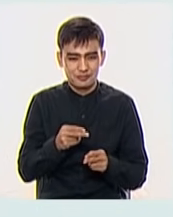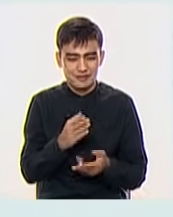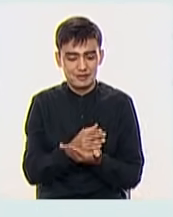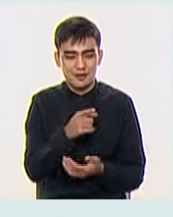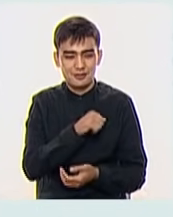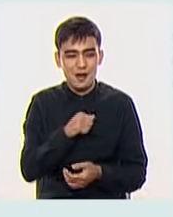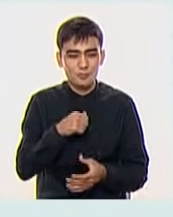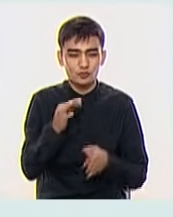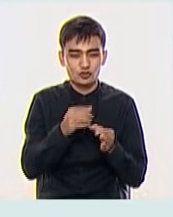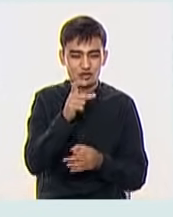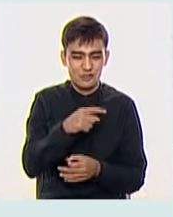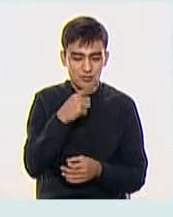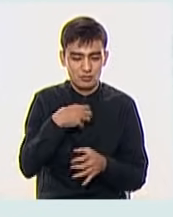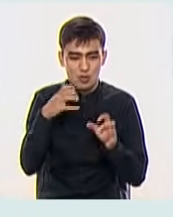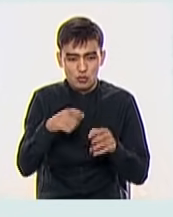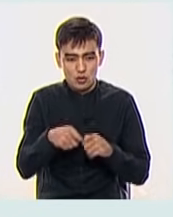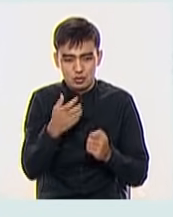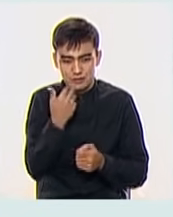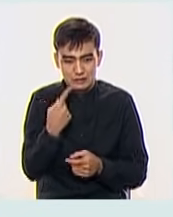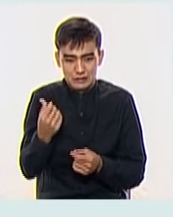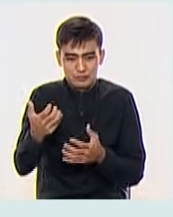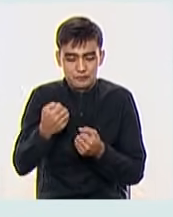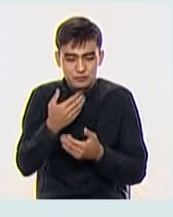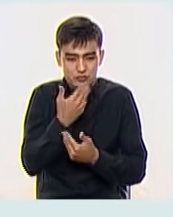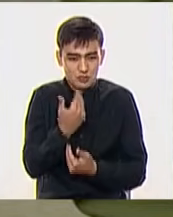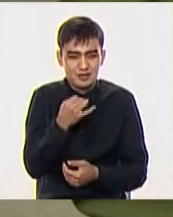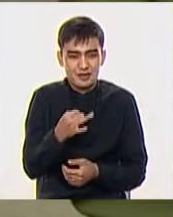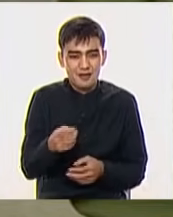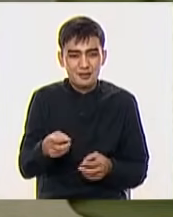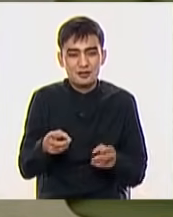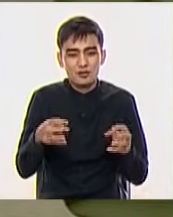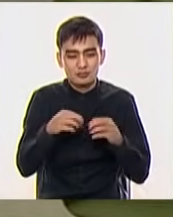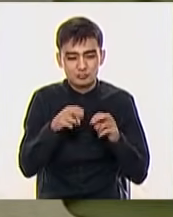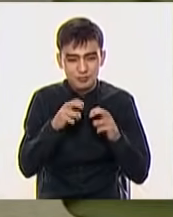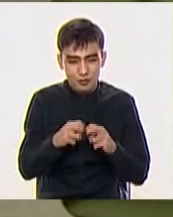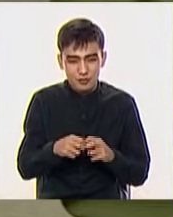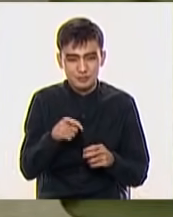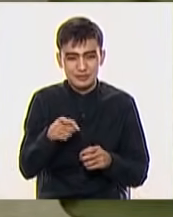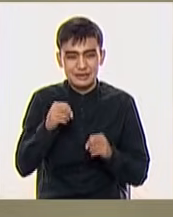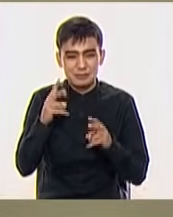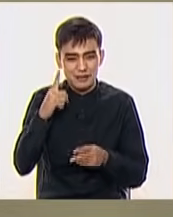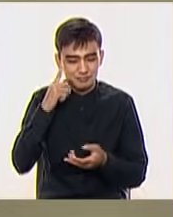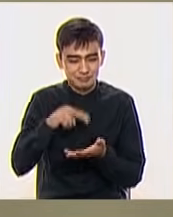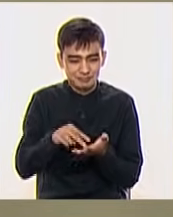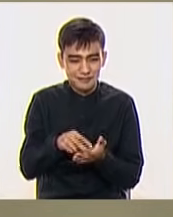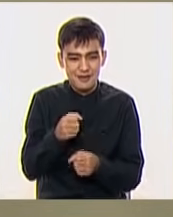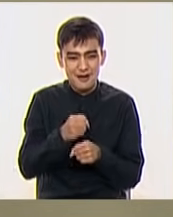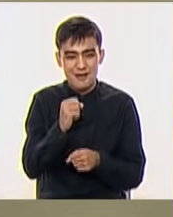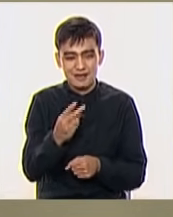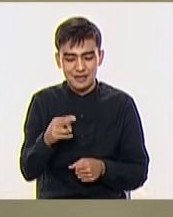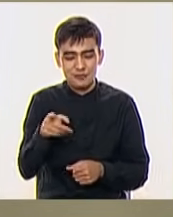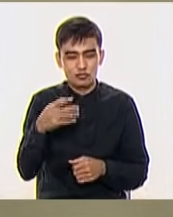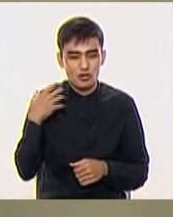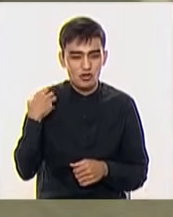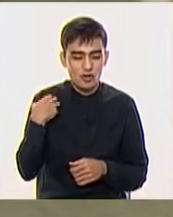Сама судья говорит, что закон не нарушала и денег не брала. А обыск и информационная атака на нее – это спланированная акция, а инициатор ее